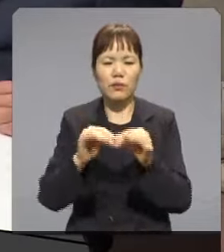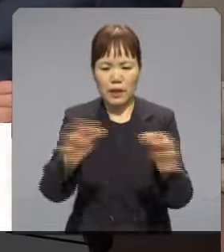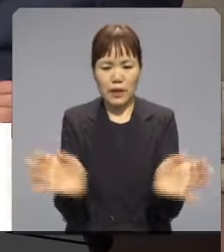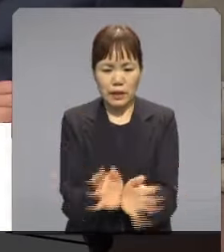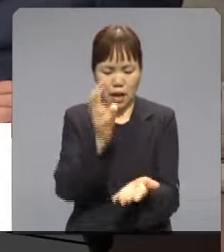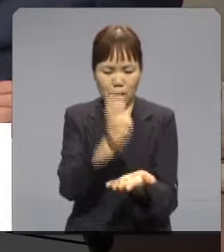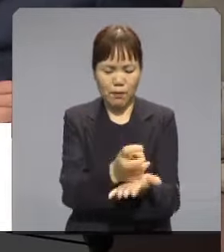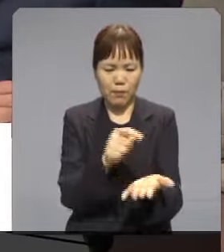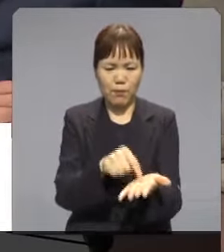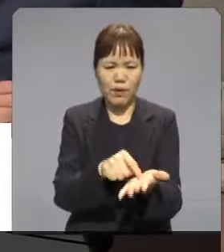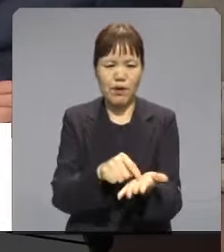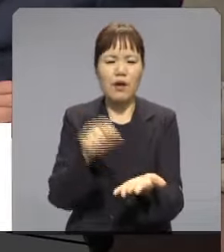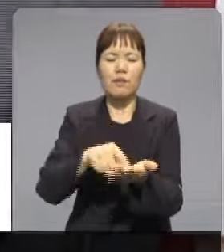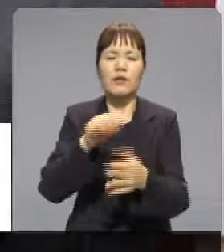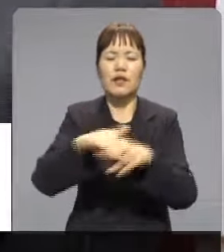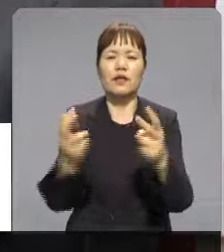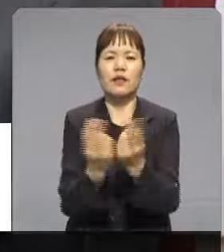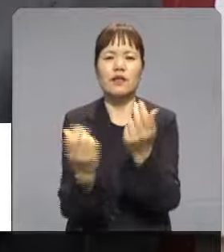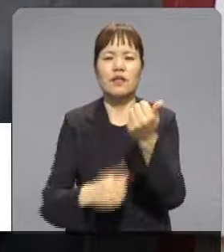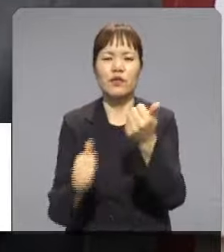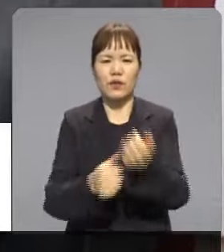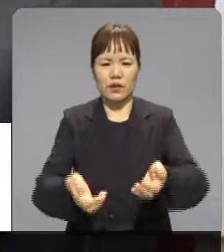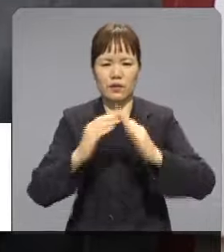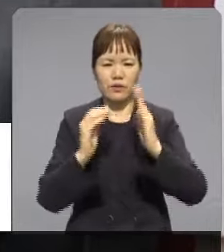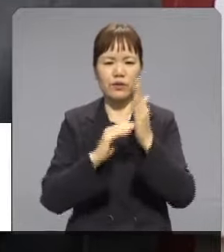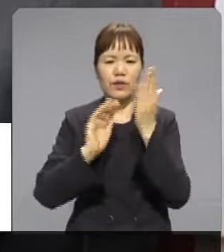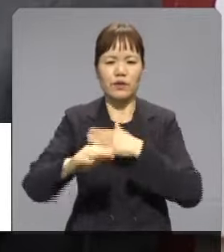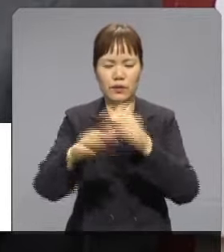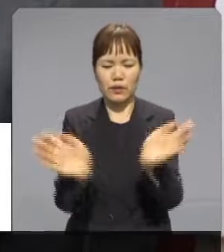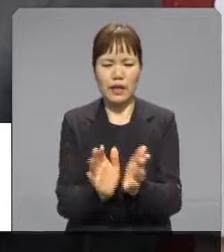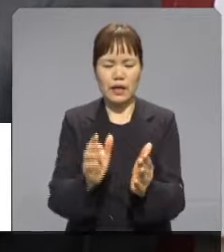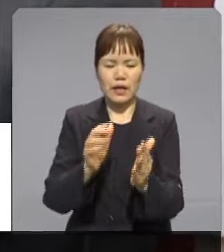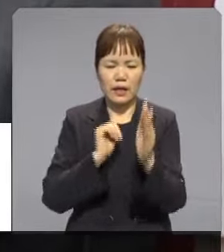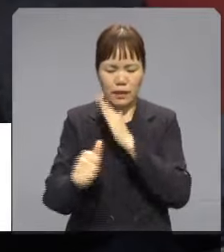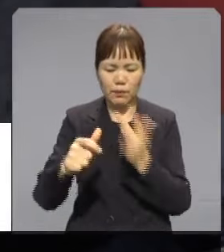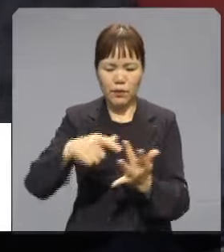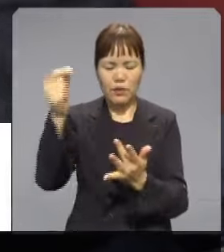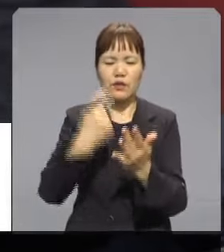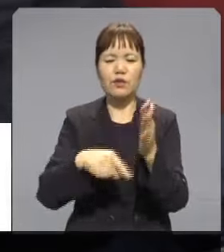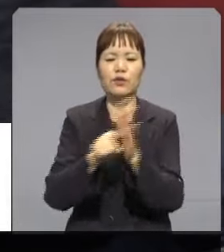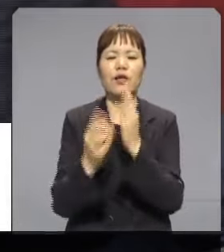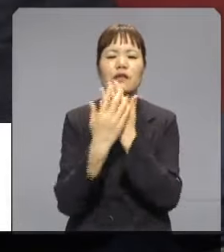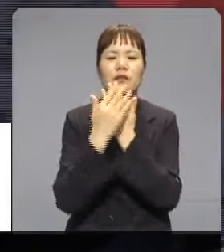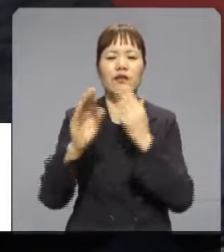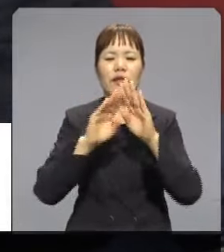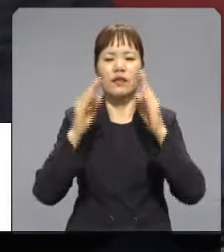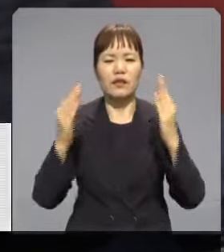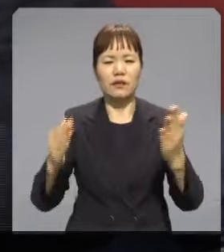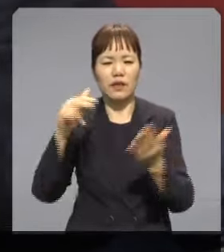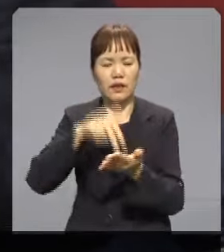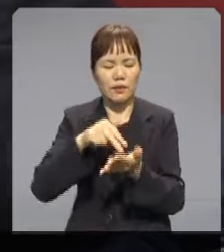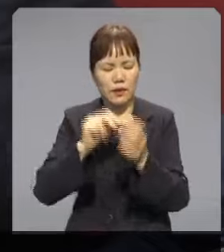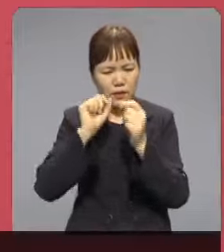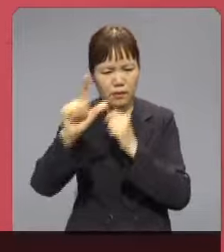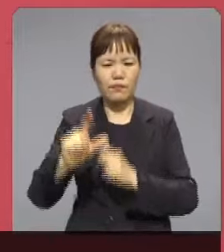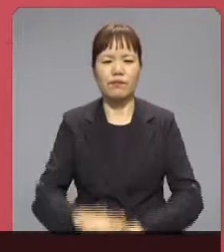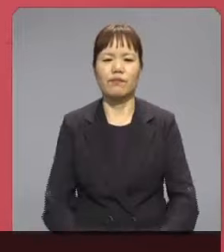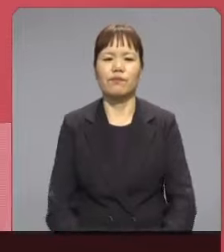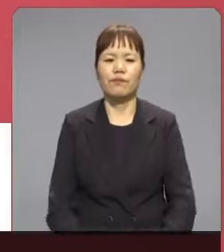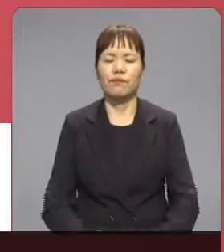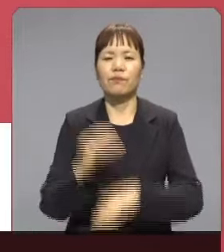따라 일단 비상대책위원회를 먼저 꾸린 뒤 당대표 선출을 위한 전당대회를 치르자는 견해가 줄을 이뤘습니다.